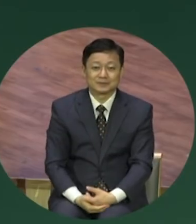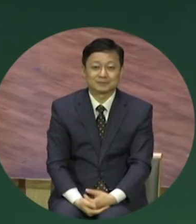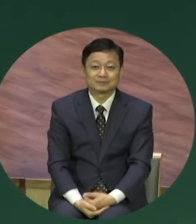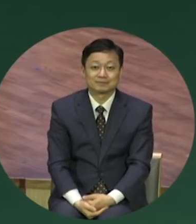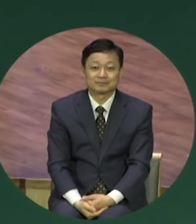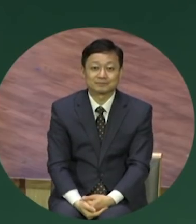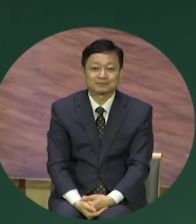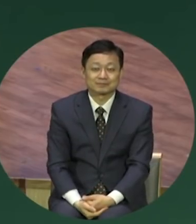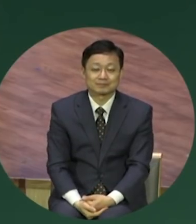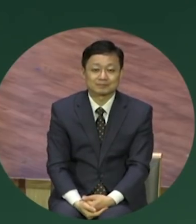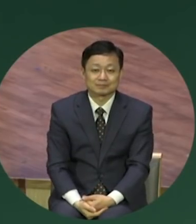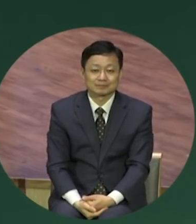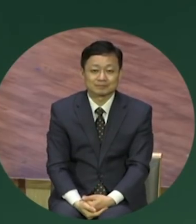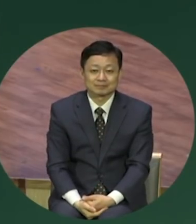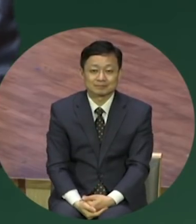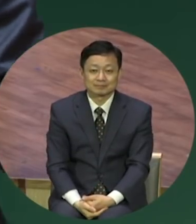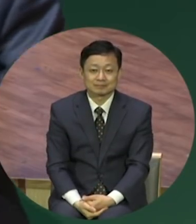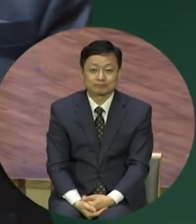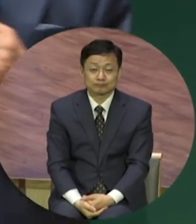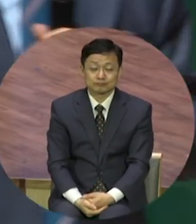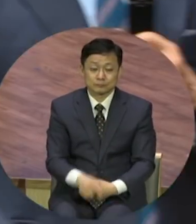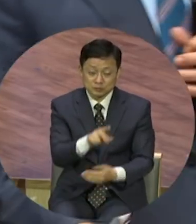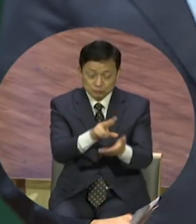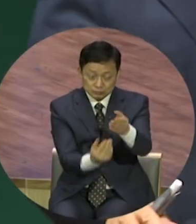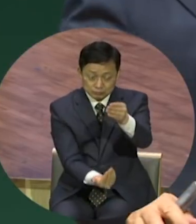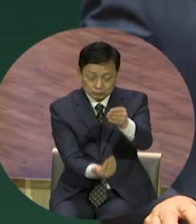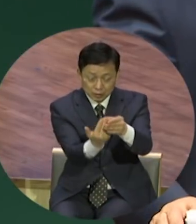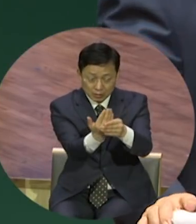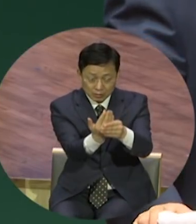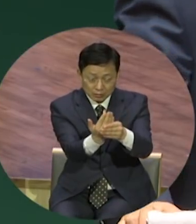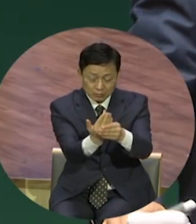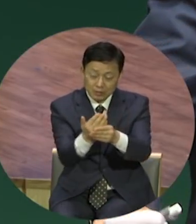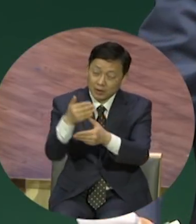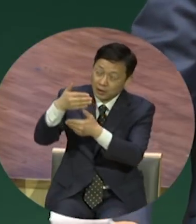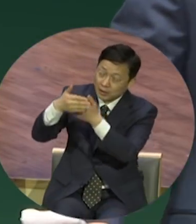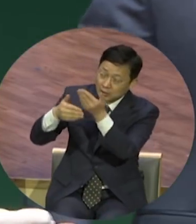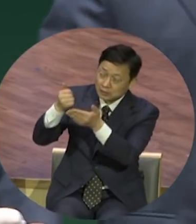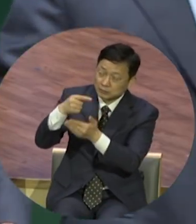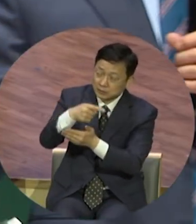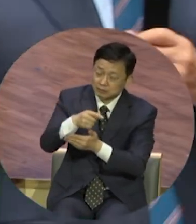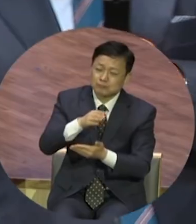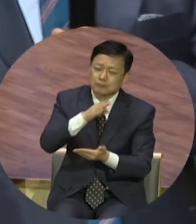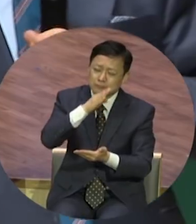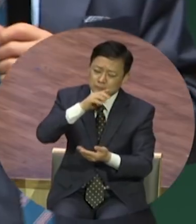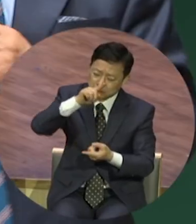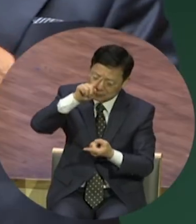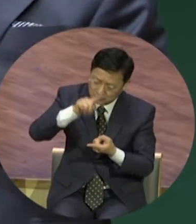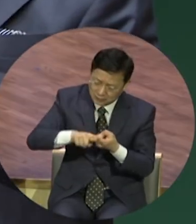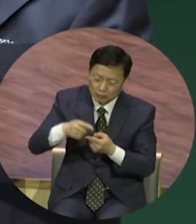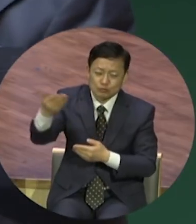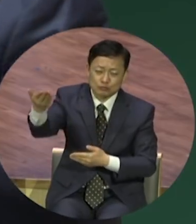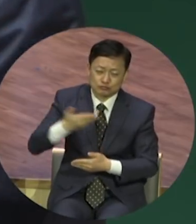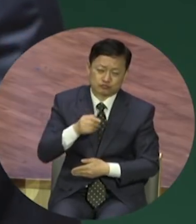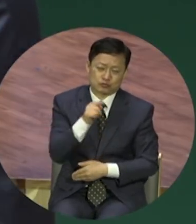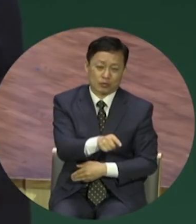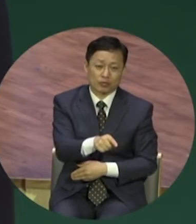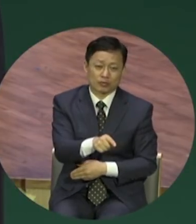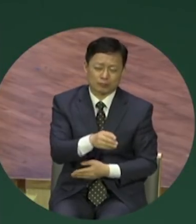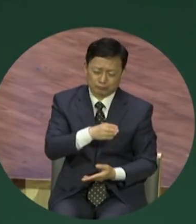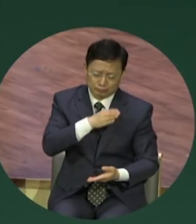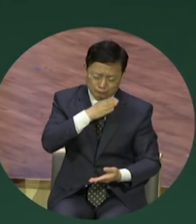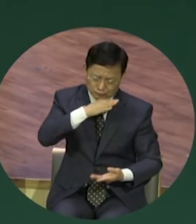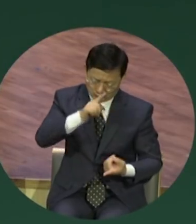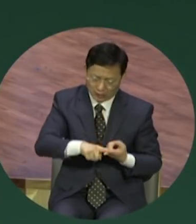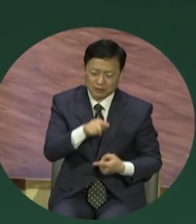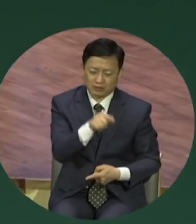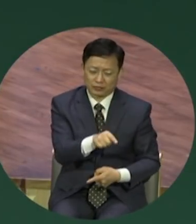circumstances and this crisis? 당연입니다. In other words, it's something rightful had come about. 우리는 여기서 흔들리면 안 돼요. We must not be shaken